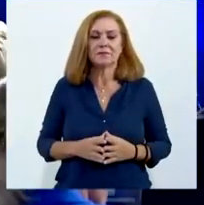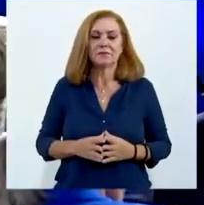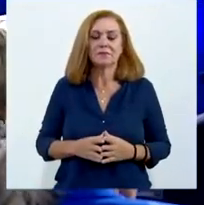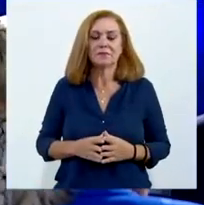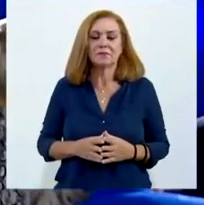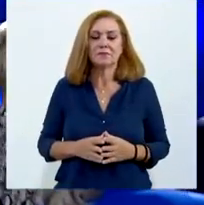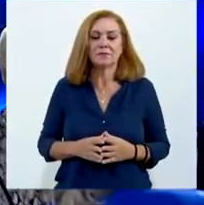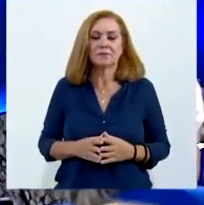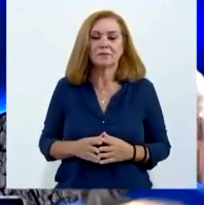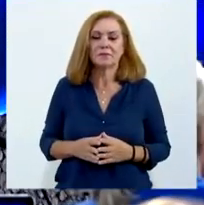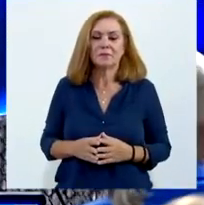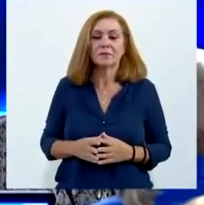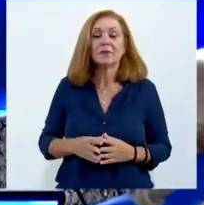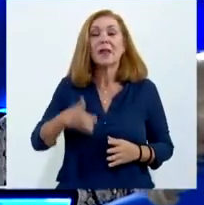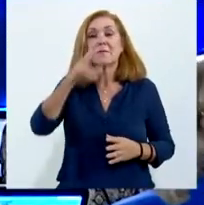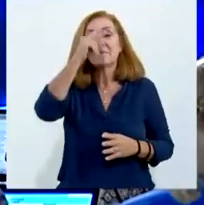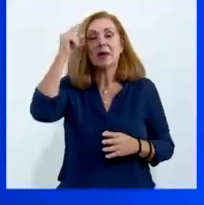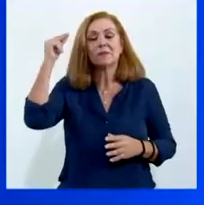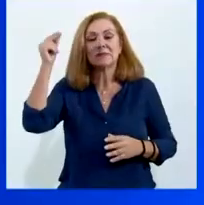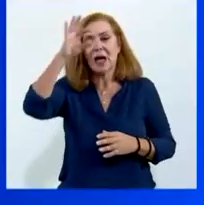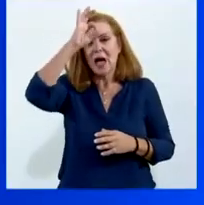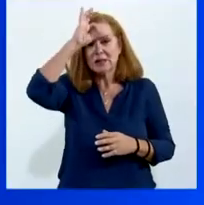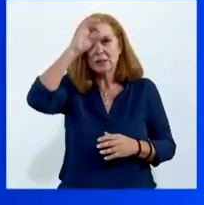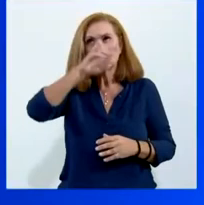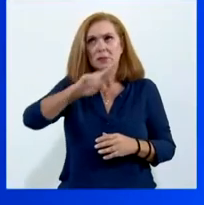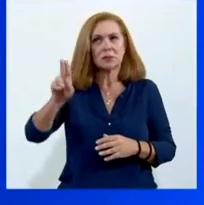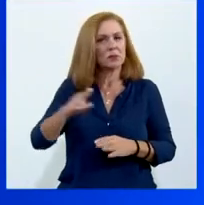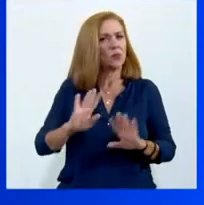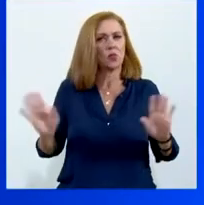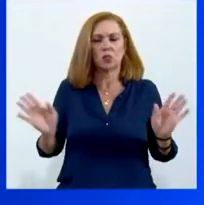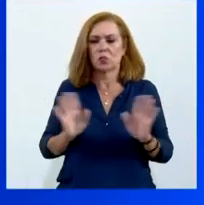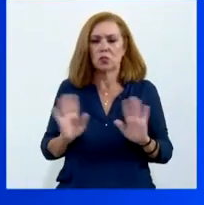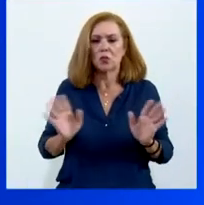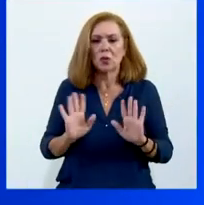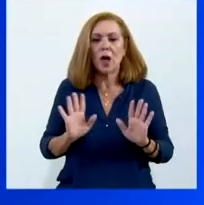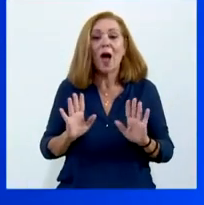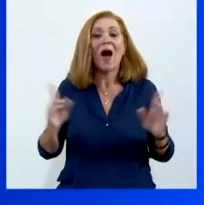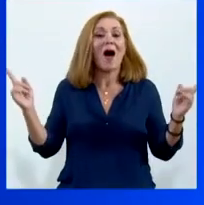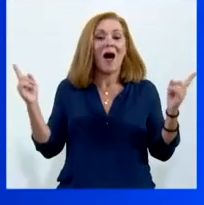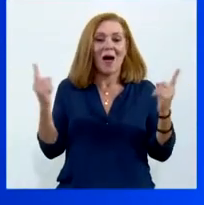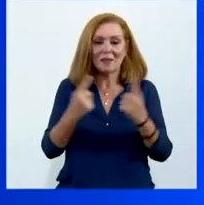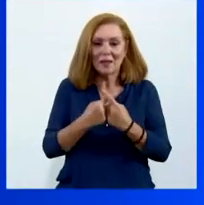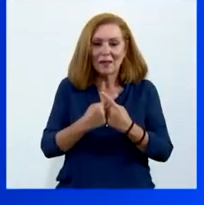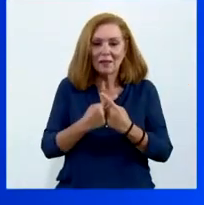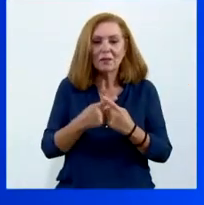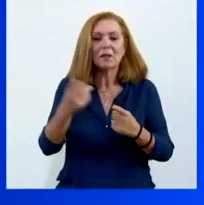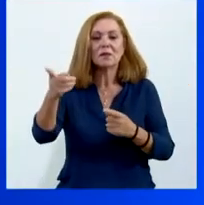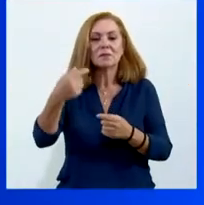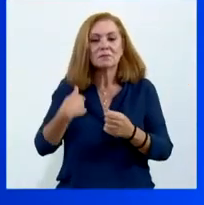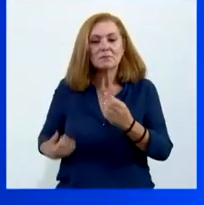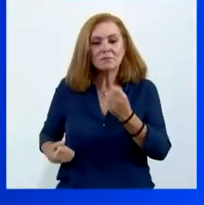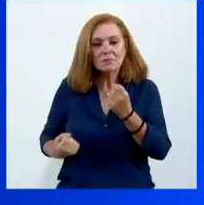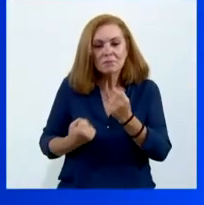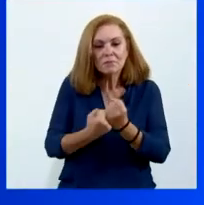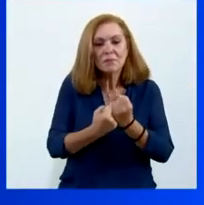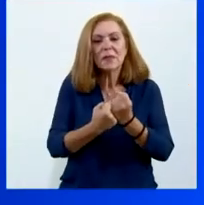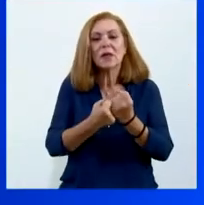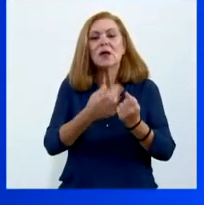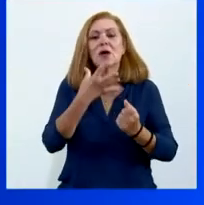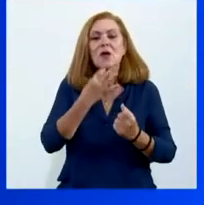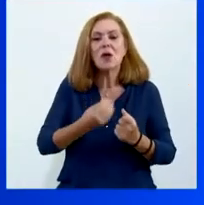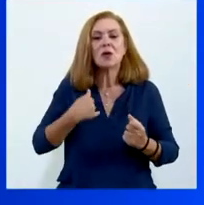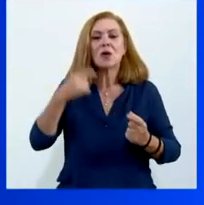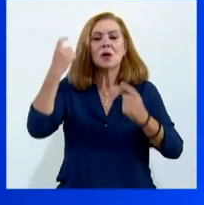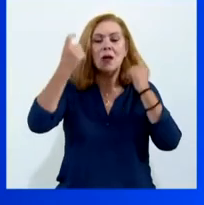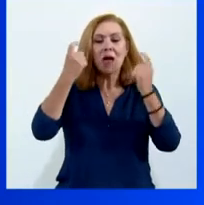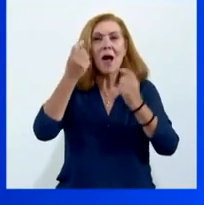Η πανεπιστημιακή αστυνομία δεν καταργείται. Αντιθέτως, ενισχύεται στη λογική της καλύτερης